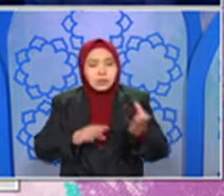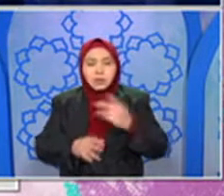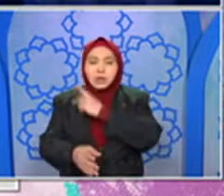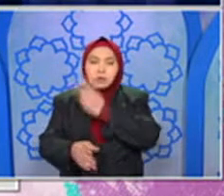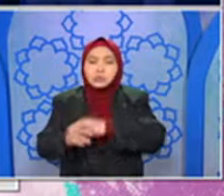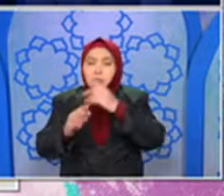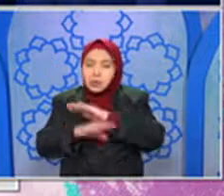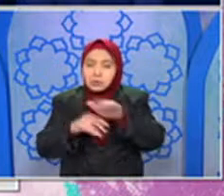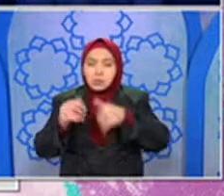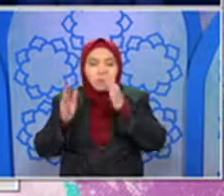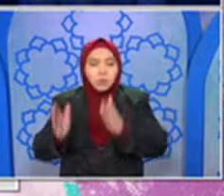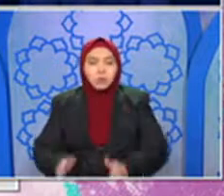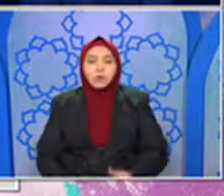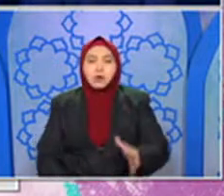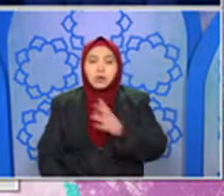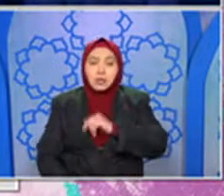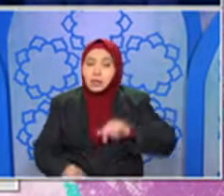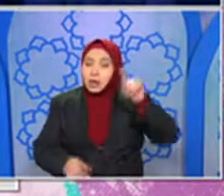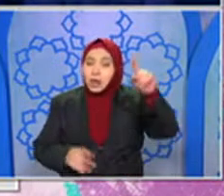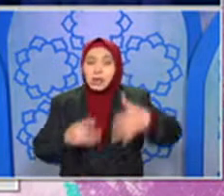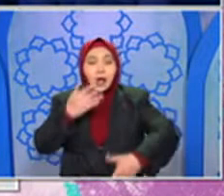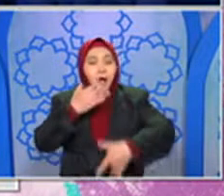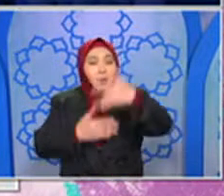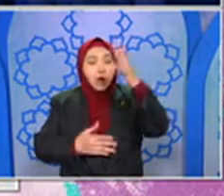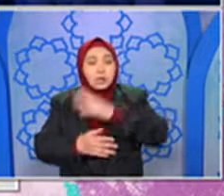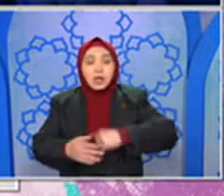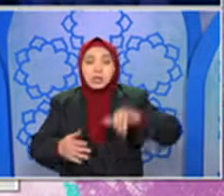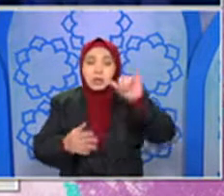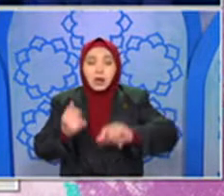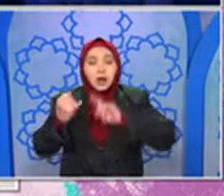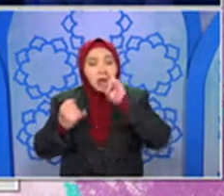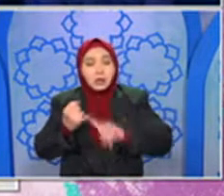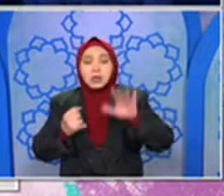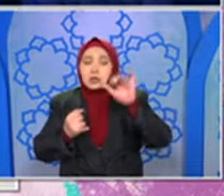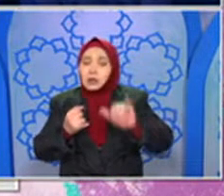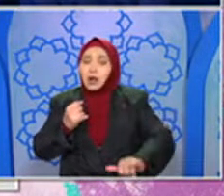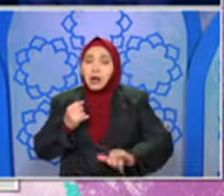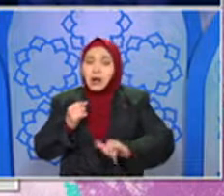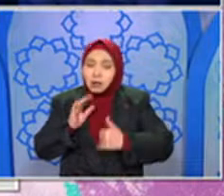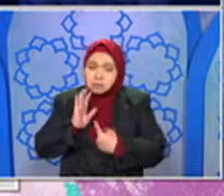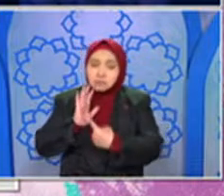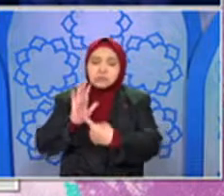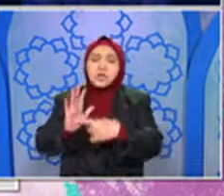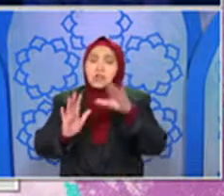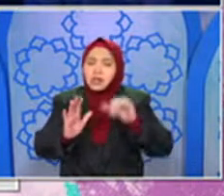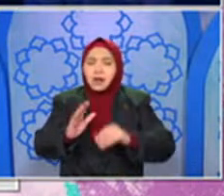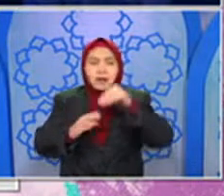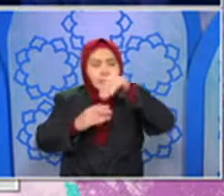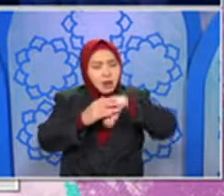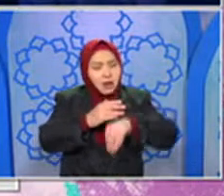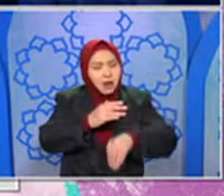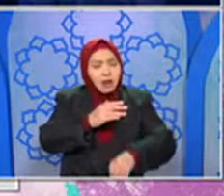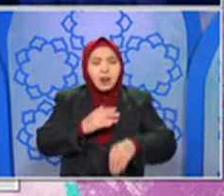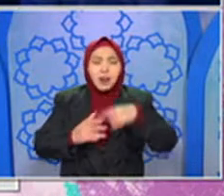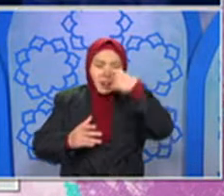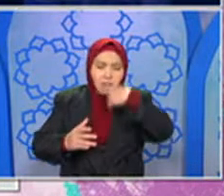قدير هو الأول والآخر والظاهر